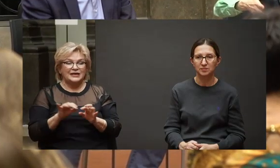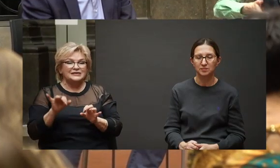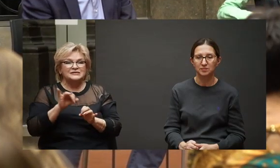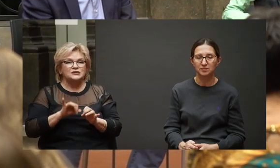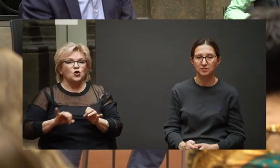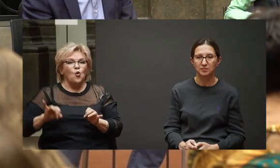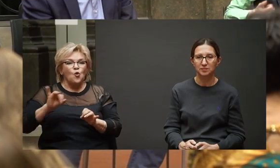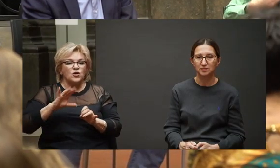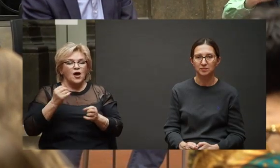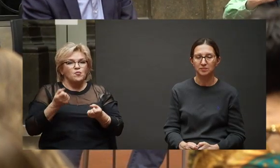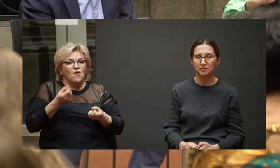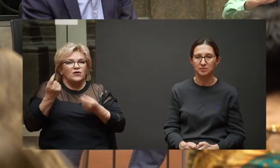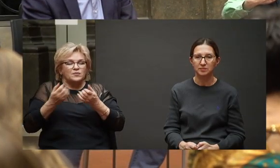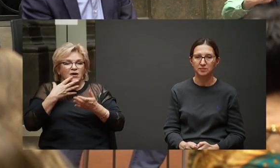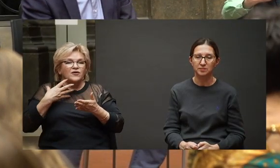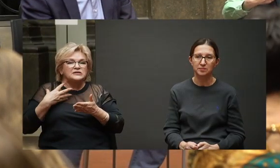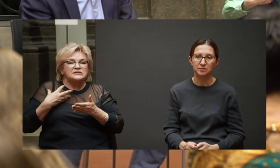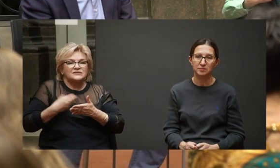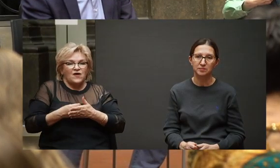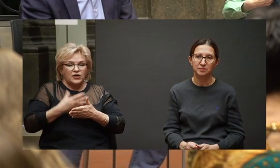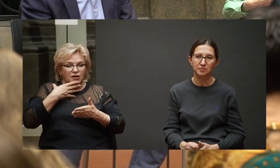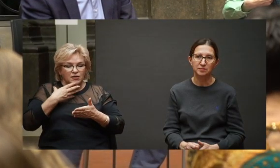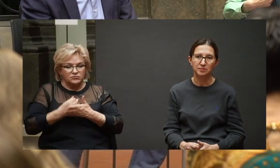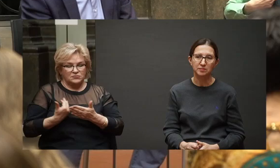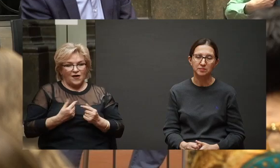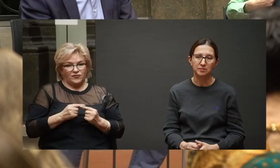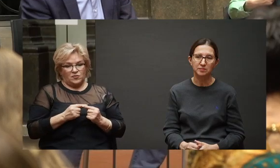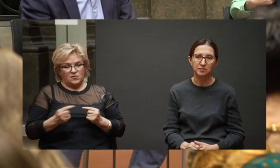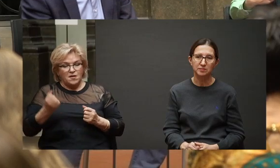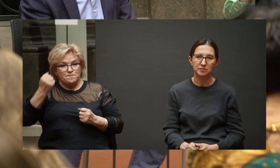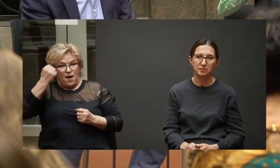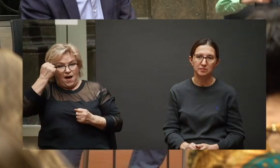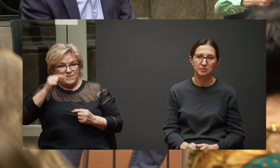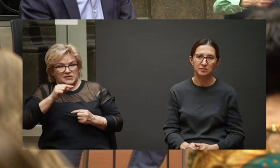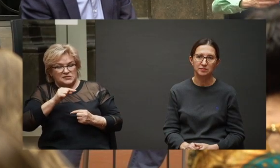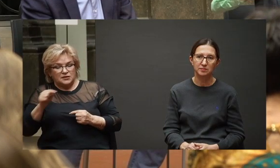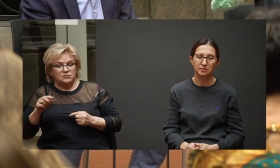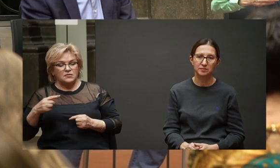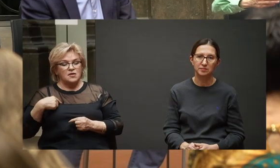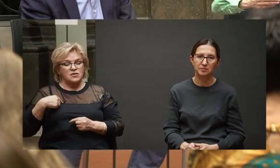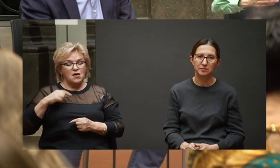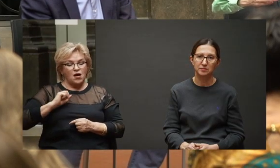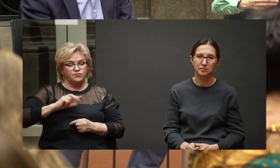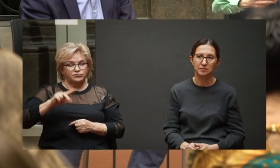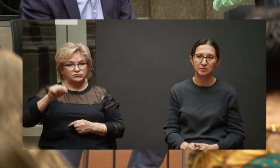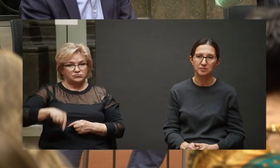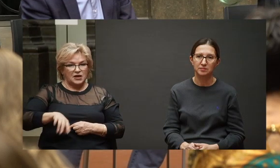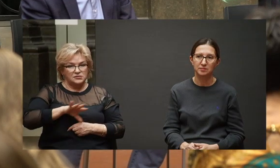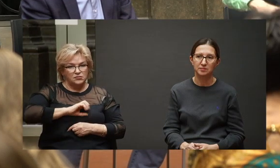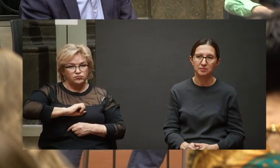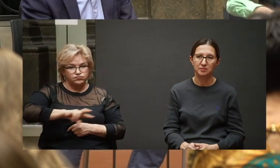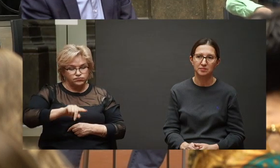про формирование своей автобиографической памяти, да, я был здесь, я